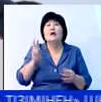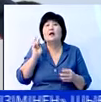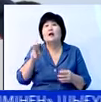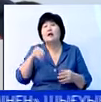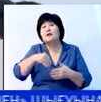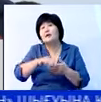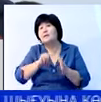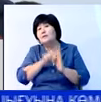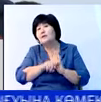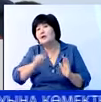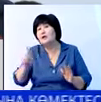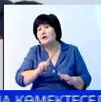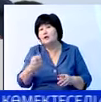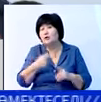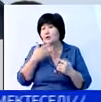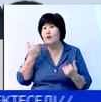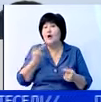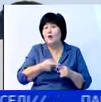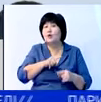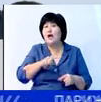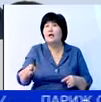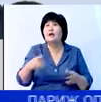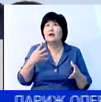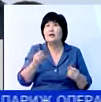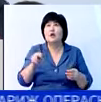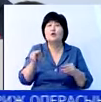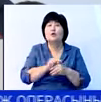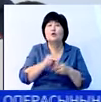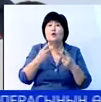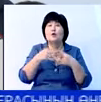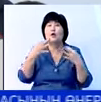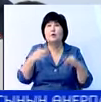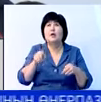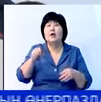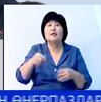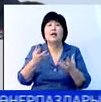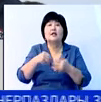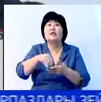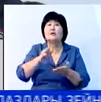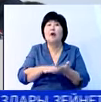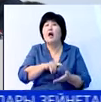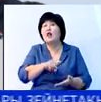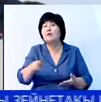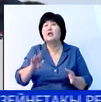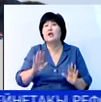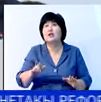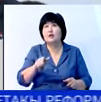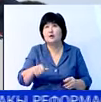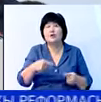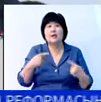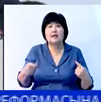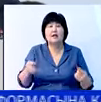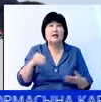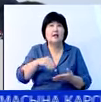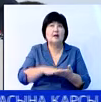13-ші, осы аралықта, яғни түйі мекемесінен шығып, пробация қызметіне есепке алынан дегенше, іс құжаттары келем